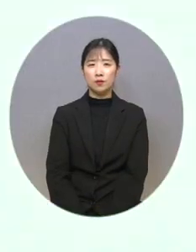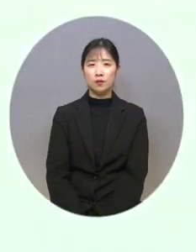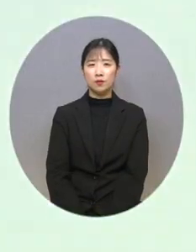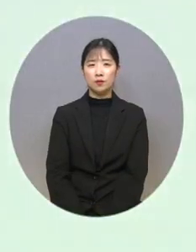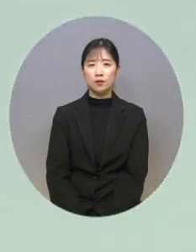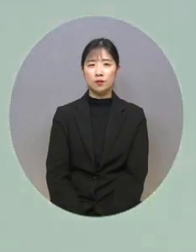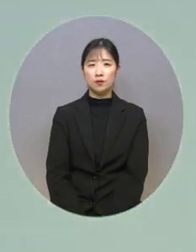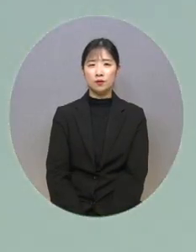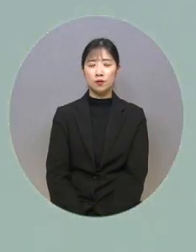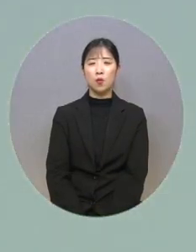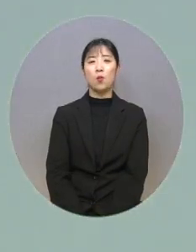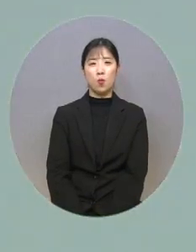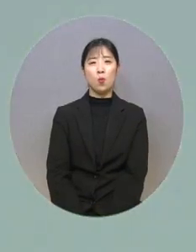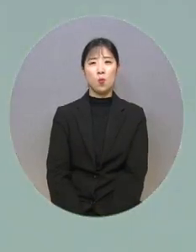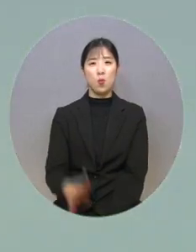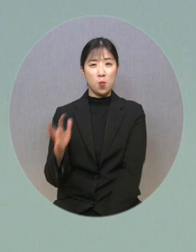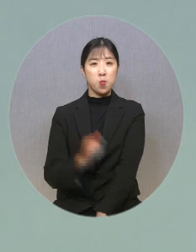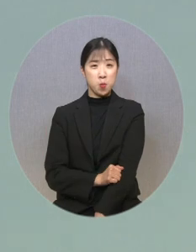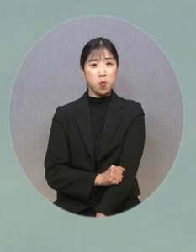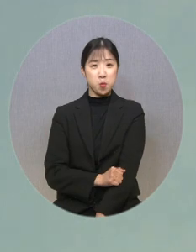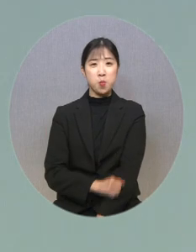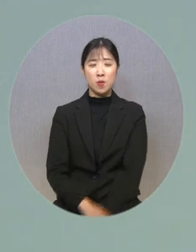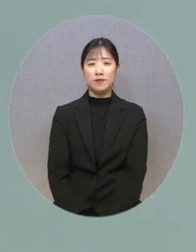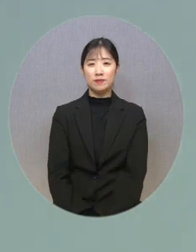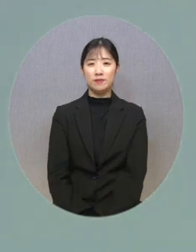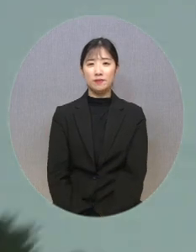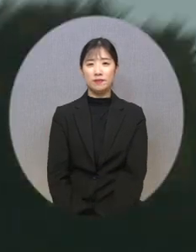아, 그 샤! 샤!